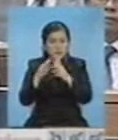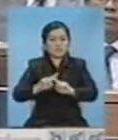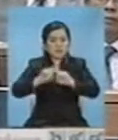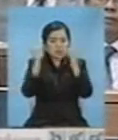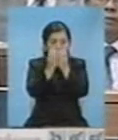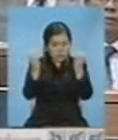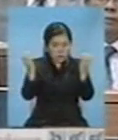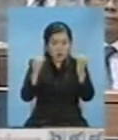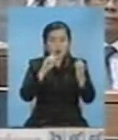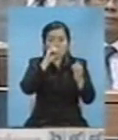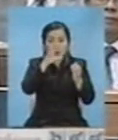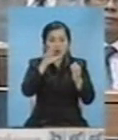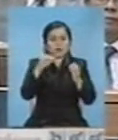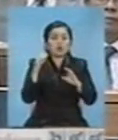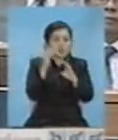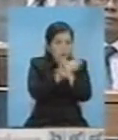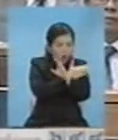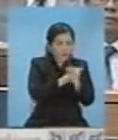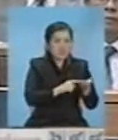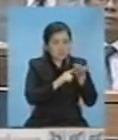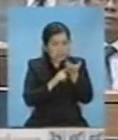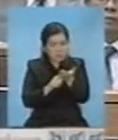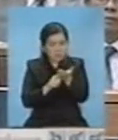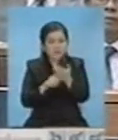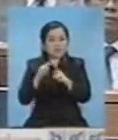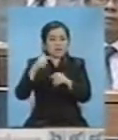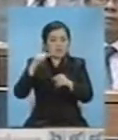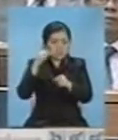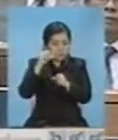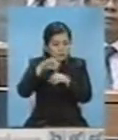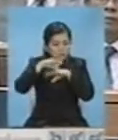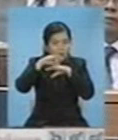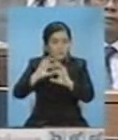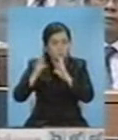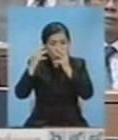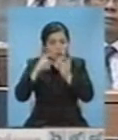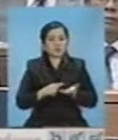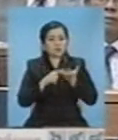างการเมืองต้องยื่นทั้งก่อนและหลังจากพ้นจากตำแหน่ง